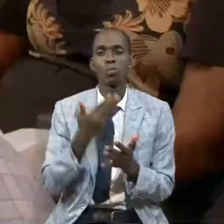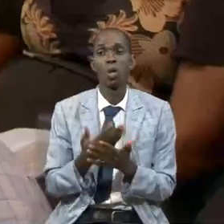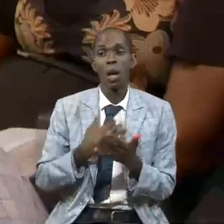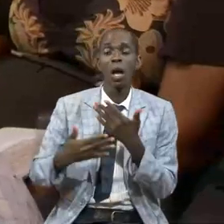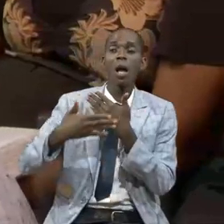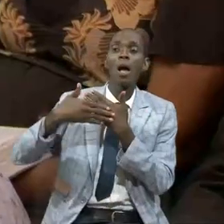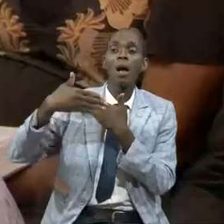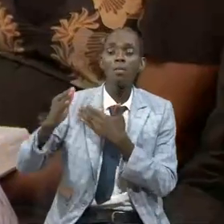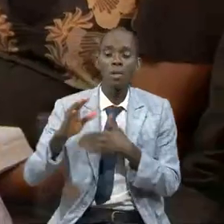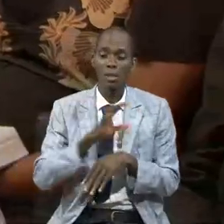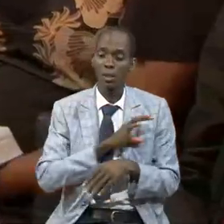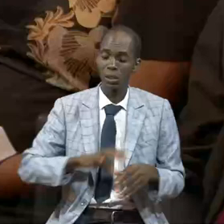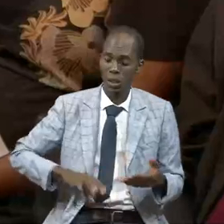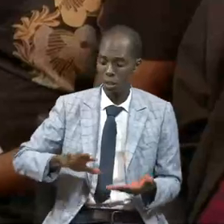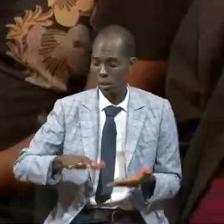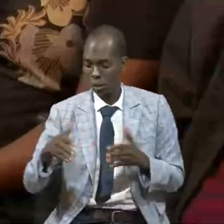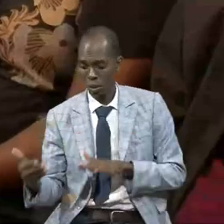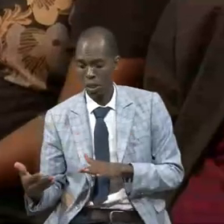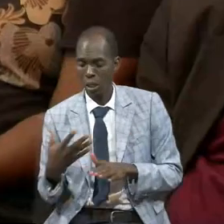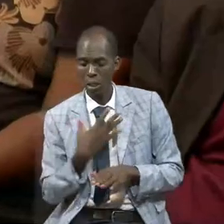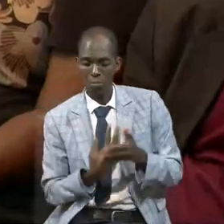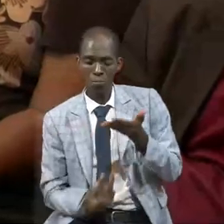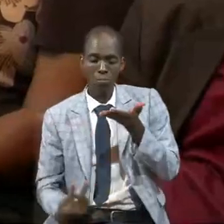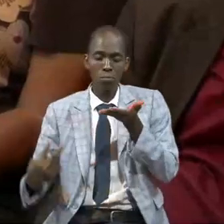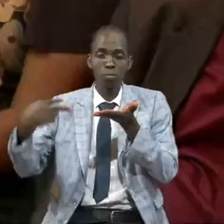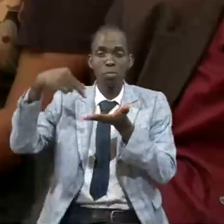Et après qu'il était mort, il est ressuscité.